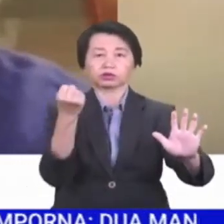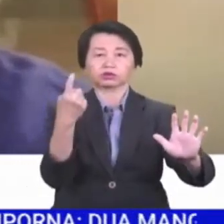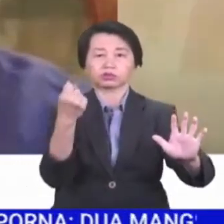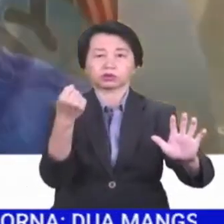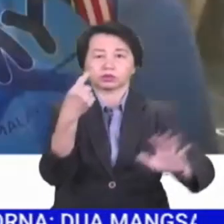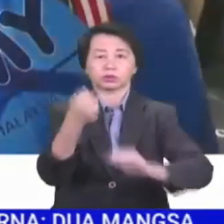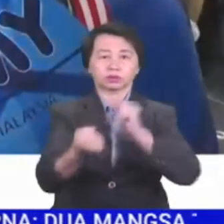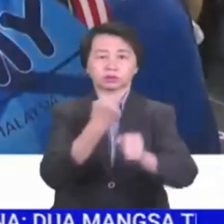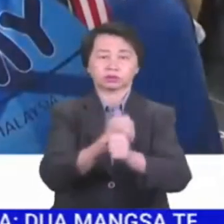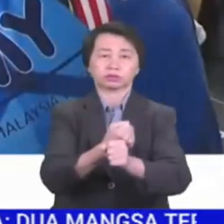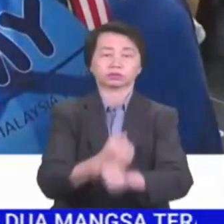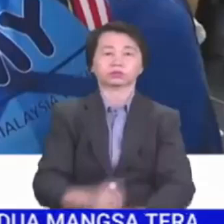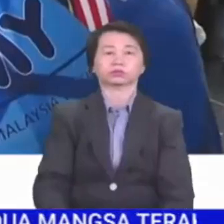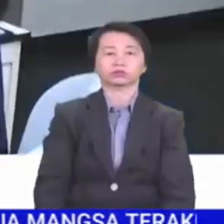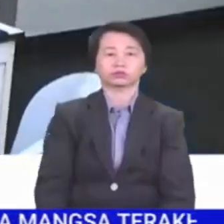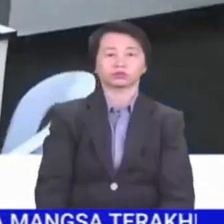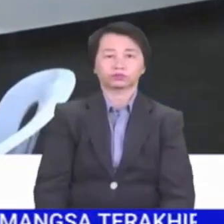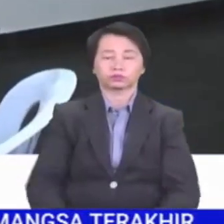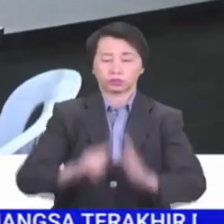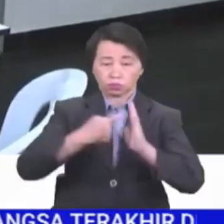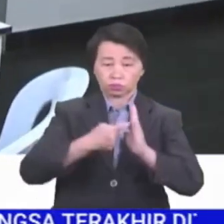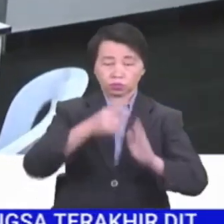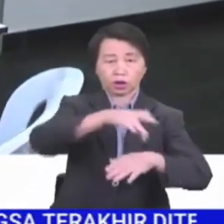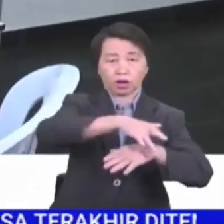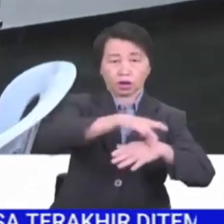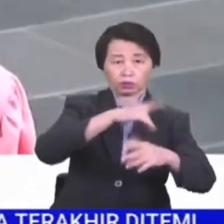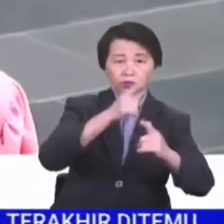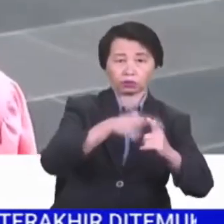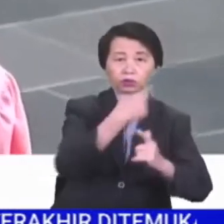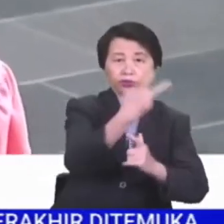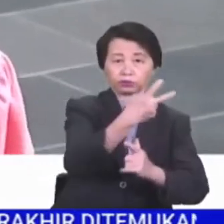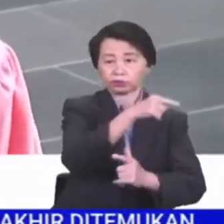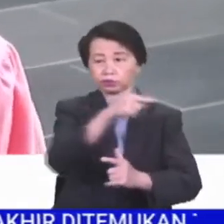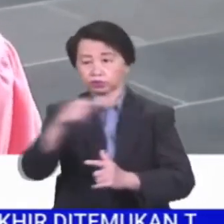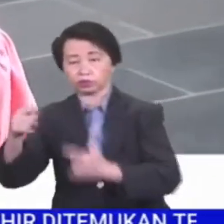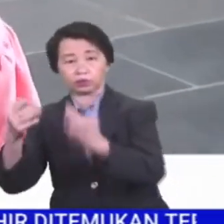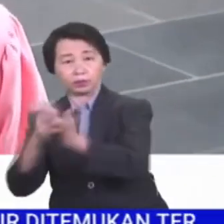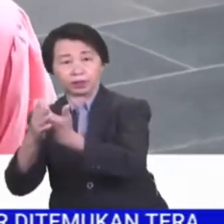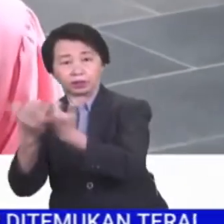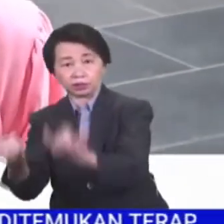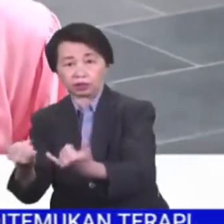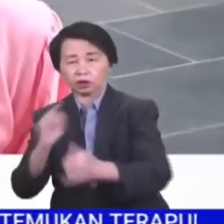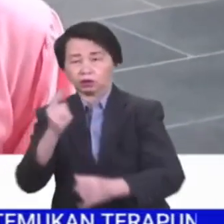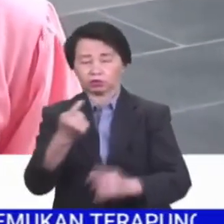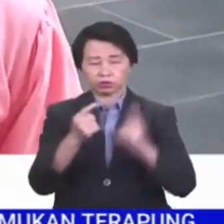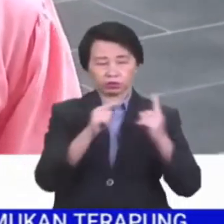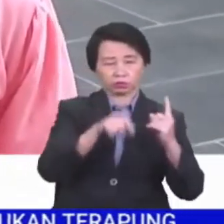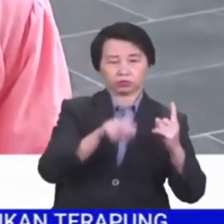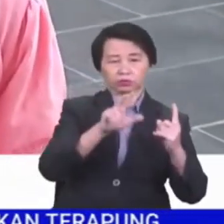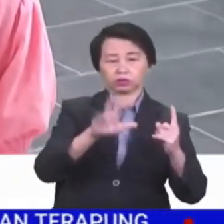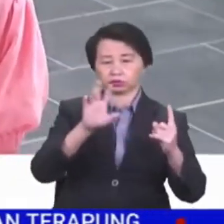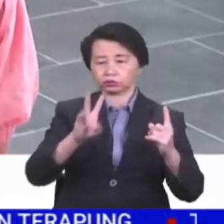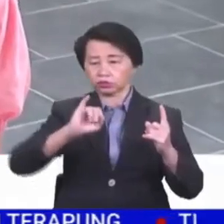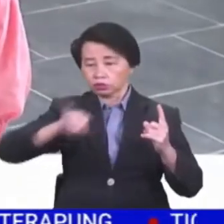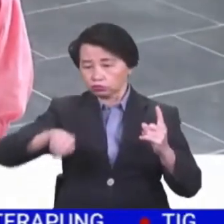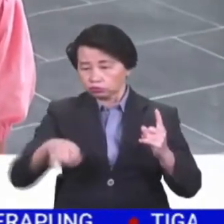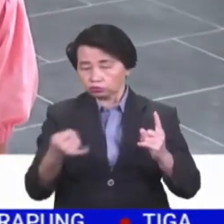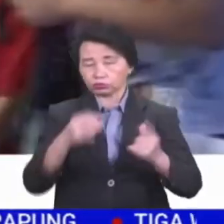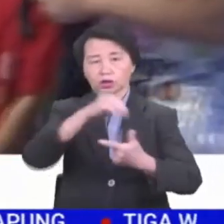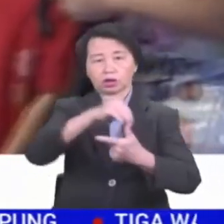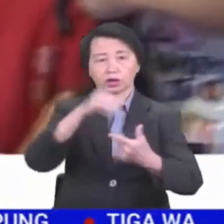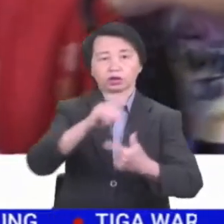11 tahun. Sejak bermula awal Februari lepas sehingga kini, hanya 1.37 juta